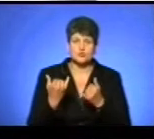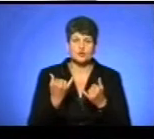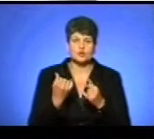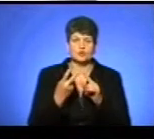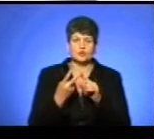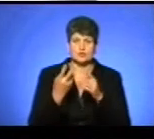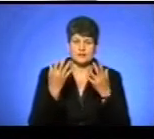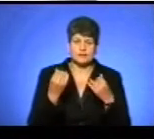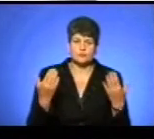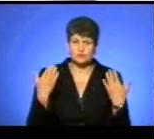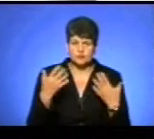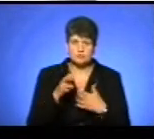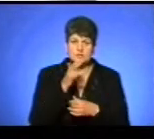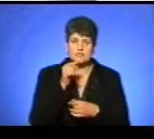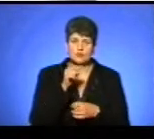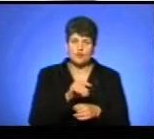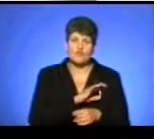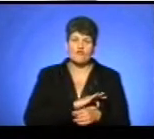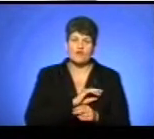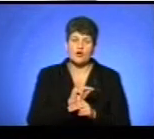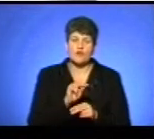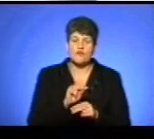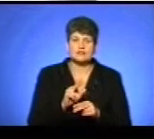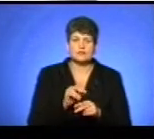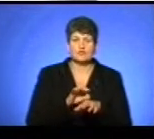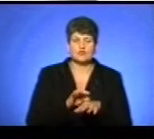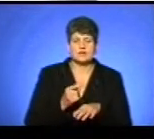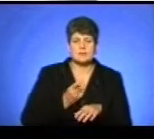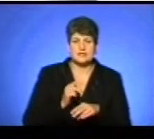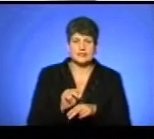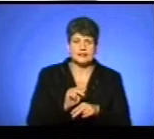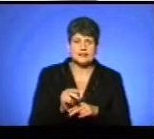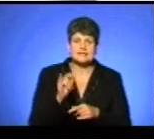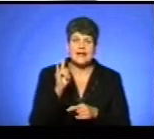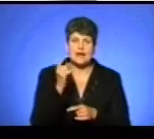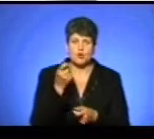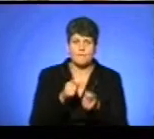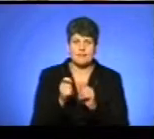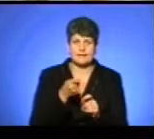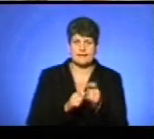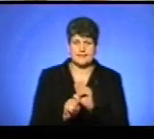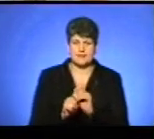день відпочинку, під час якого вихователі для таборуючих провели майстер-клас із лялькоплетіння.